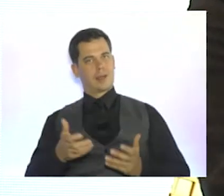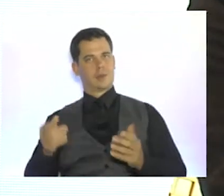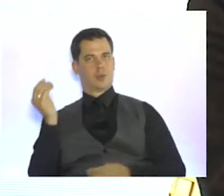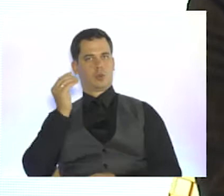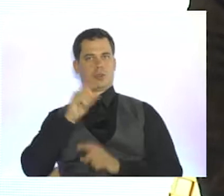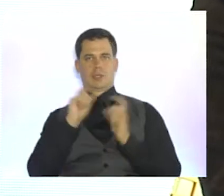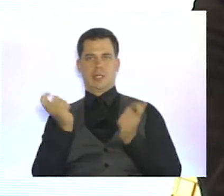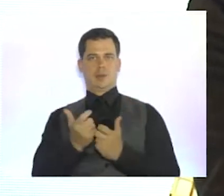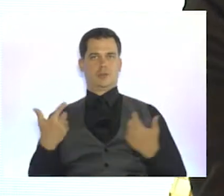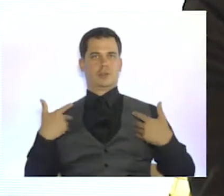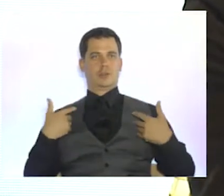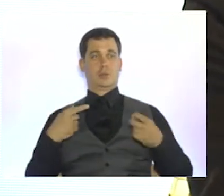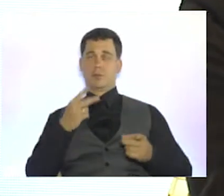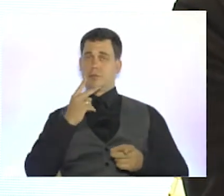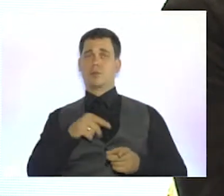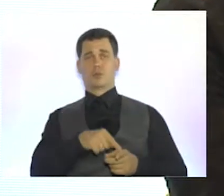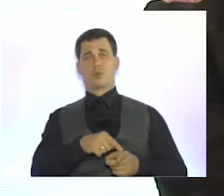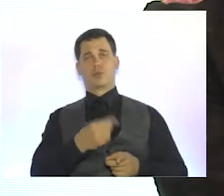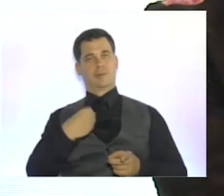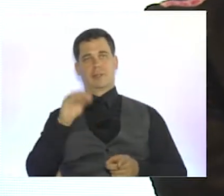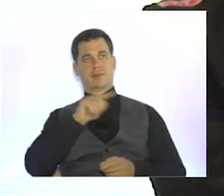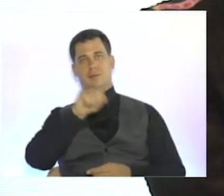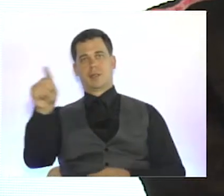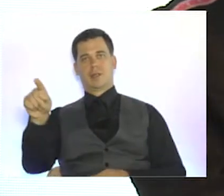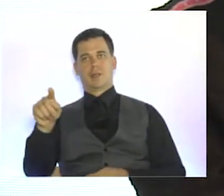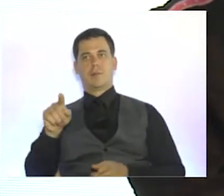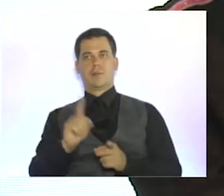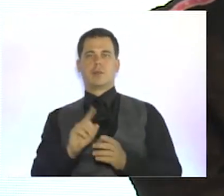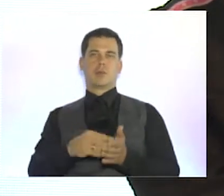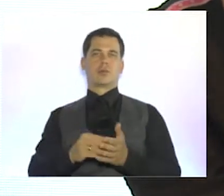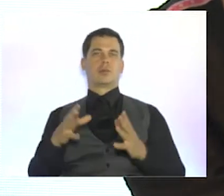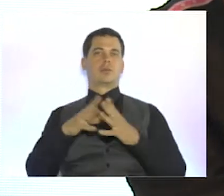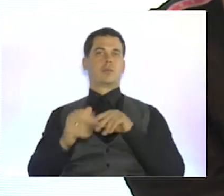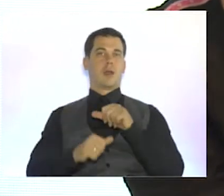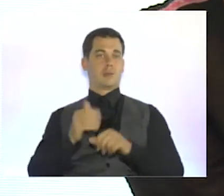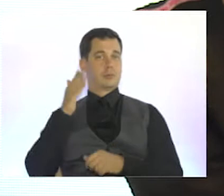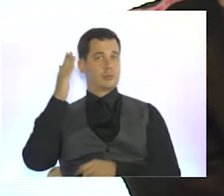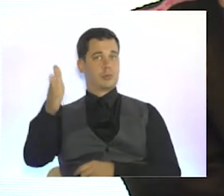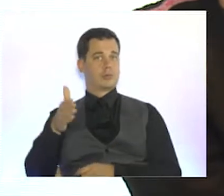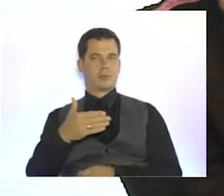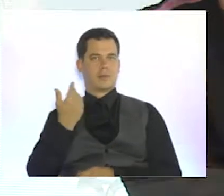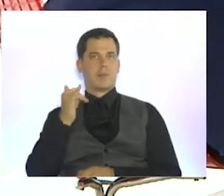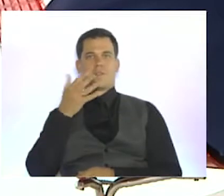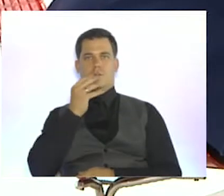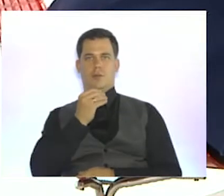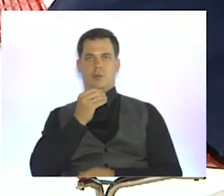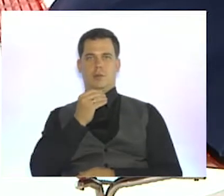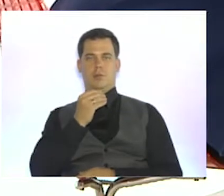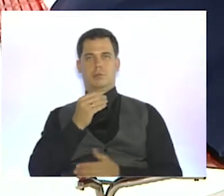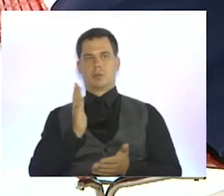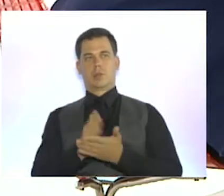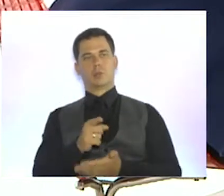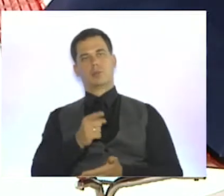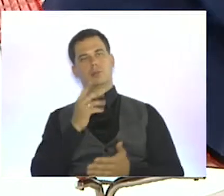życie. I to jest trend. Bo to, jak będzie wyglądał rynek pracy za 10 nawet lat, my tego nie wiemy. I teraz nastawiać,